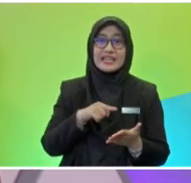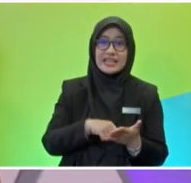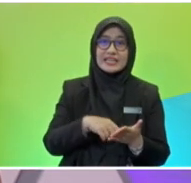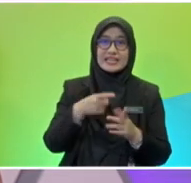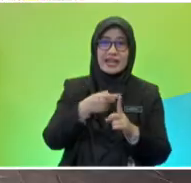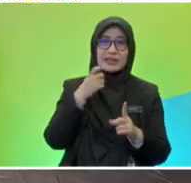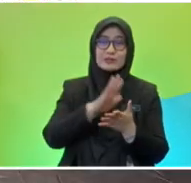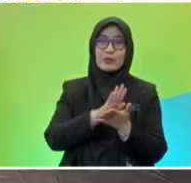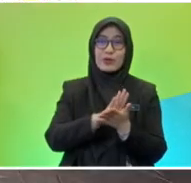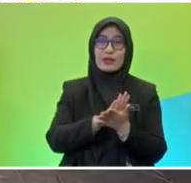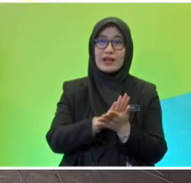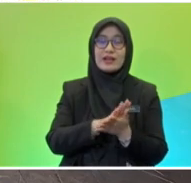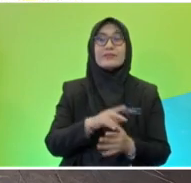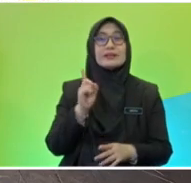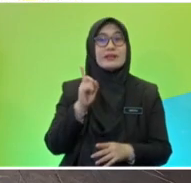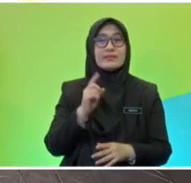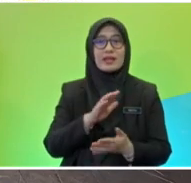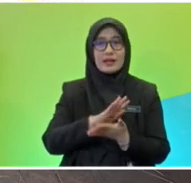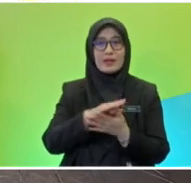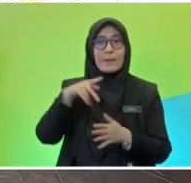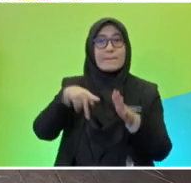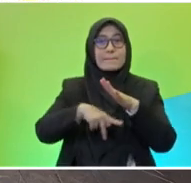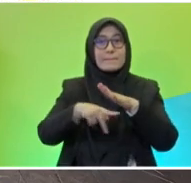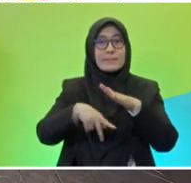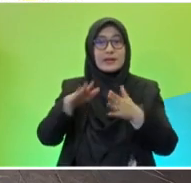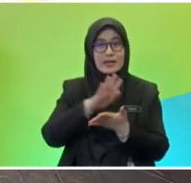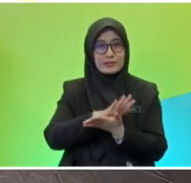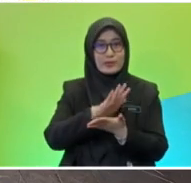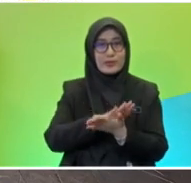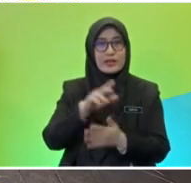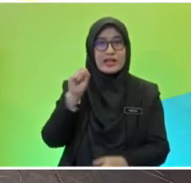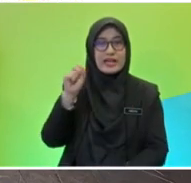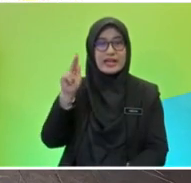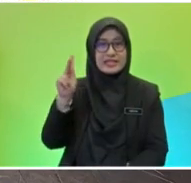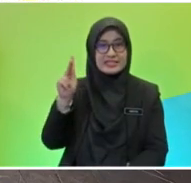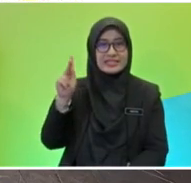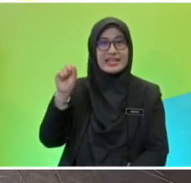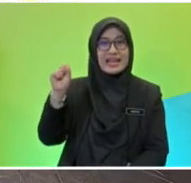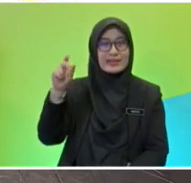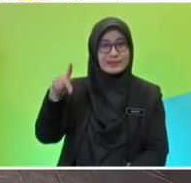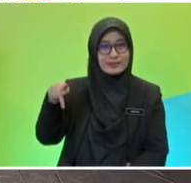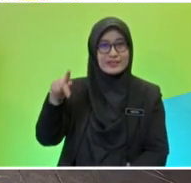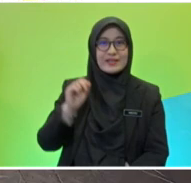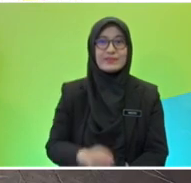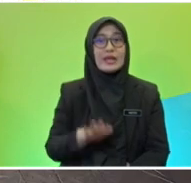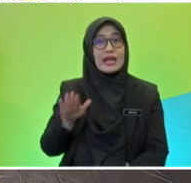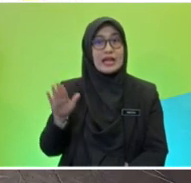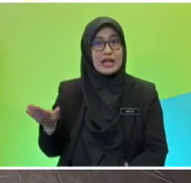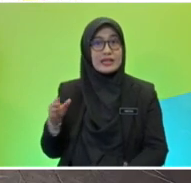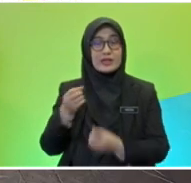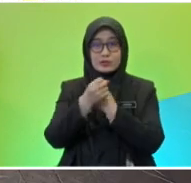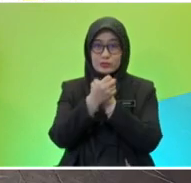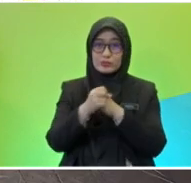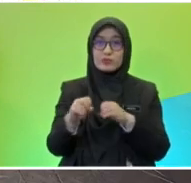ni? Ni daripada sekolah Prasekolah Bestari SKC Ripera. Oh. Adik-adik dah bersedia ke